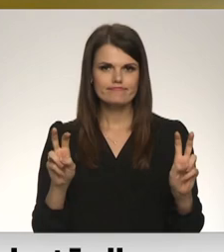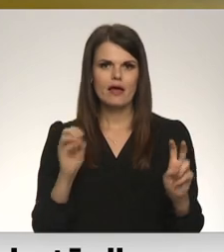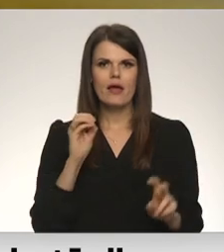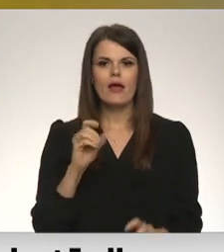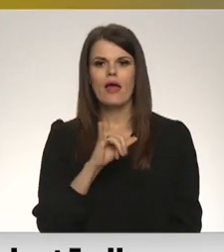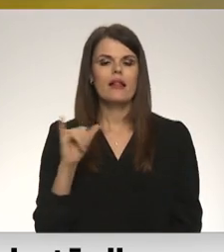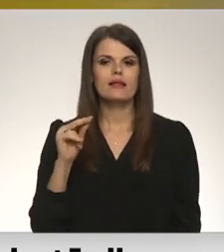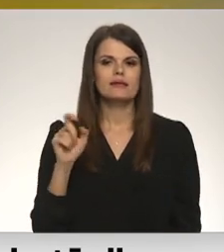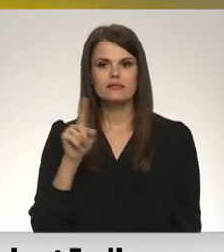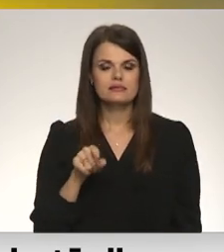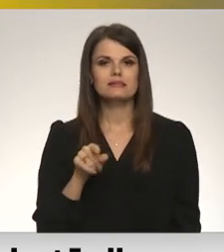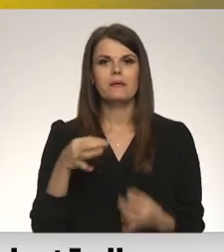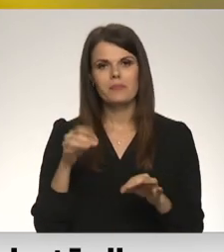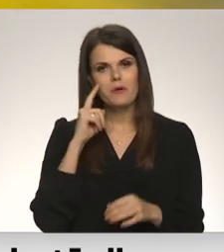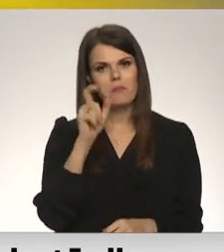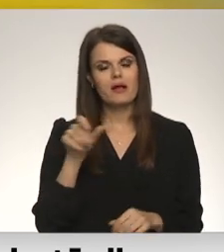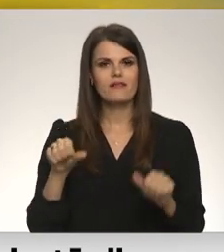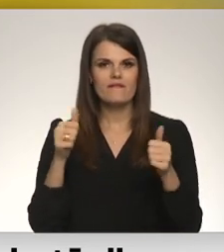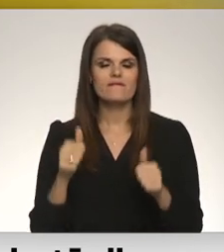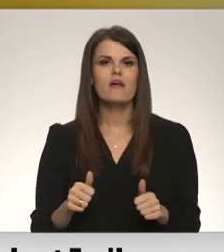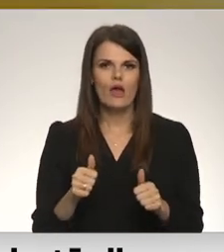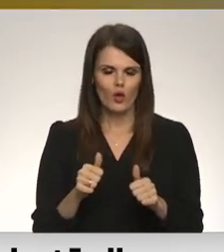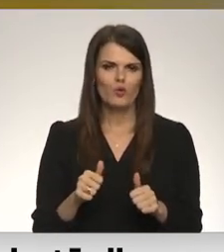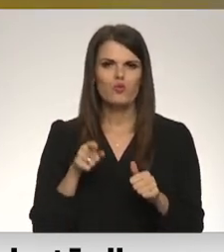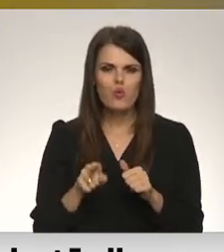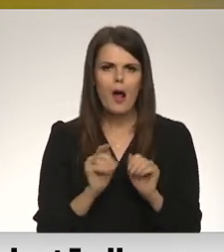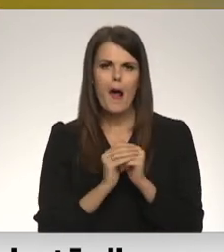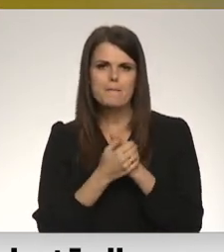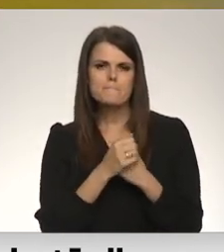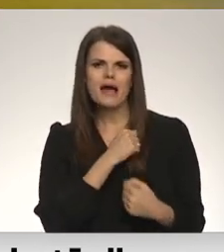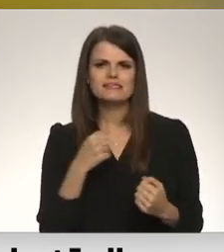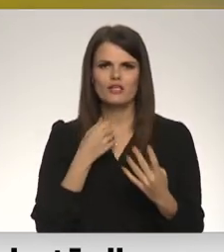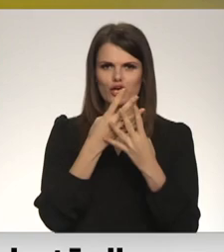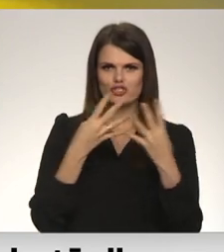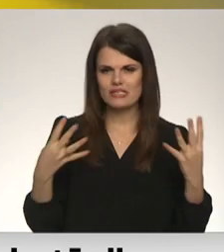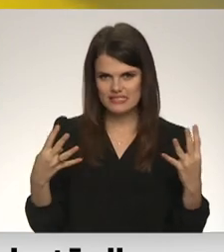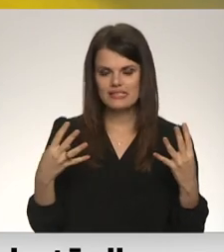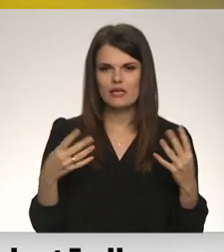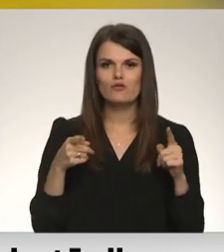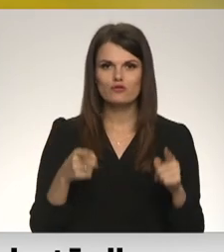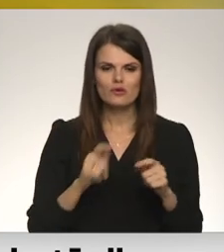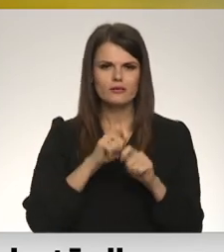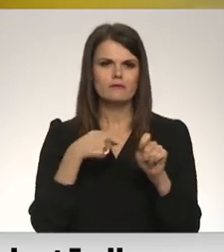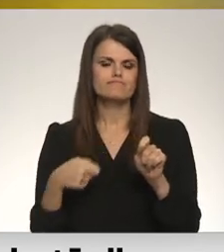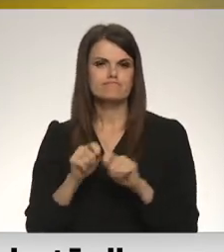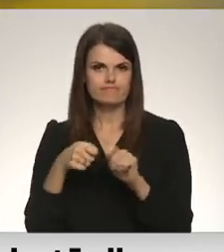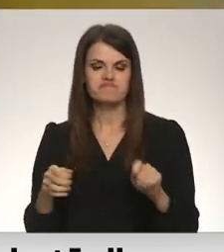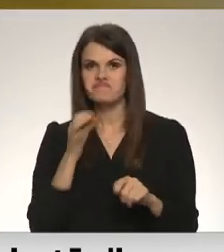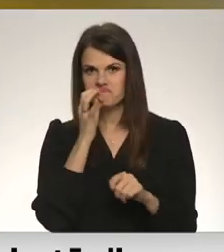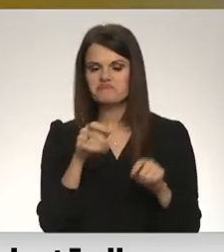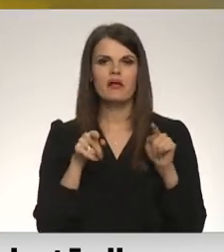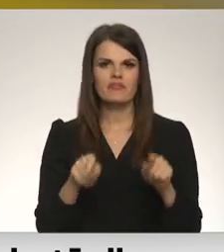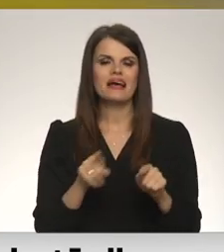Elīzes, kuras laikā brīvprātīgie veido maskēšanās tīklus Ukrainas aizstāvjiem. Tīklu sējai atzīst, ka tas